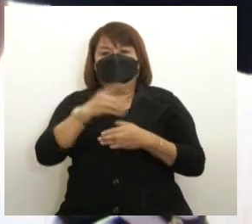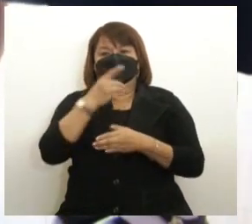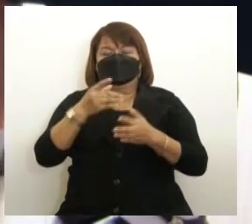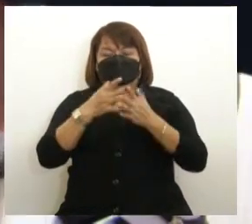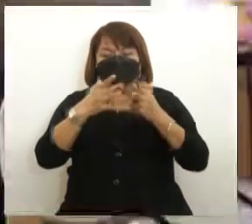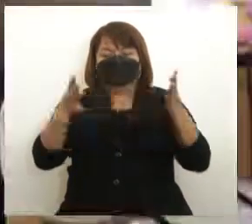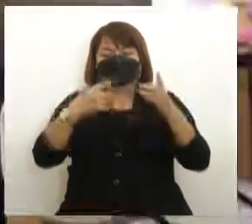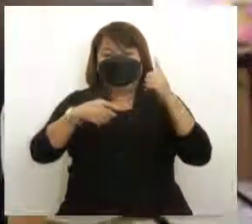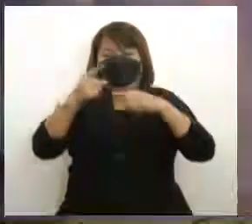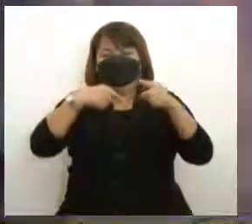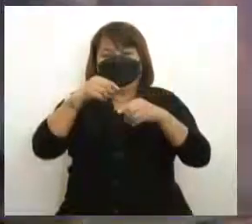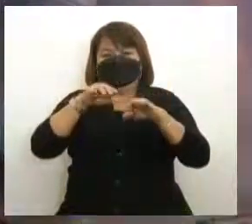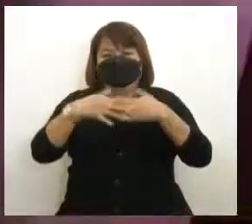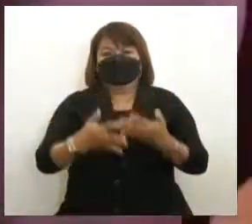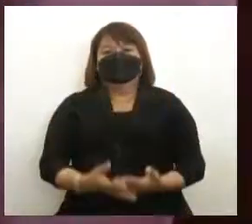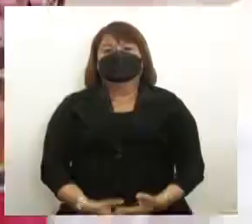ครั้งนี้